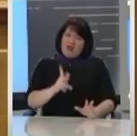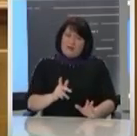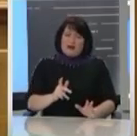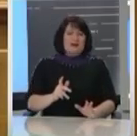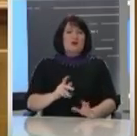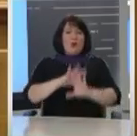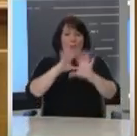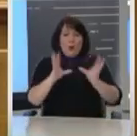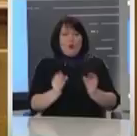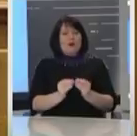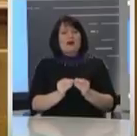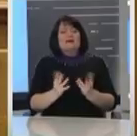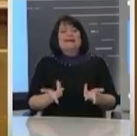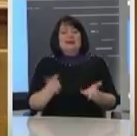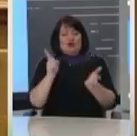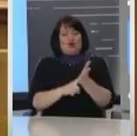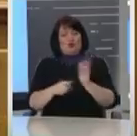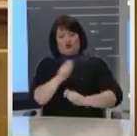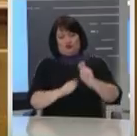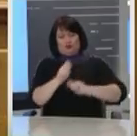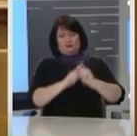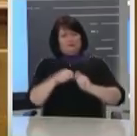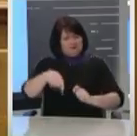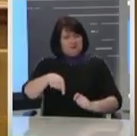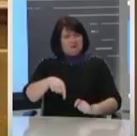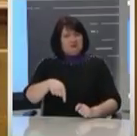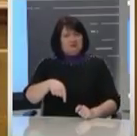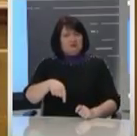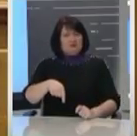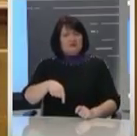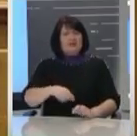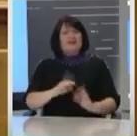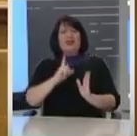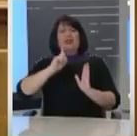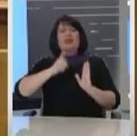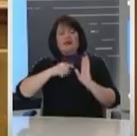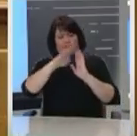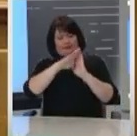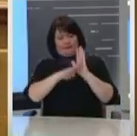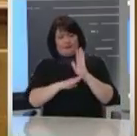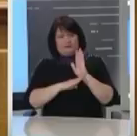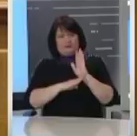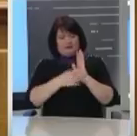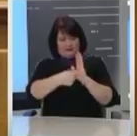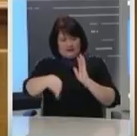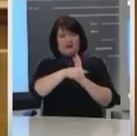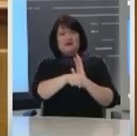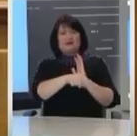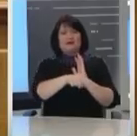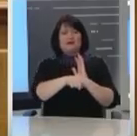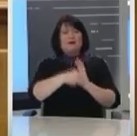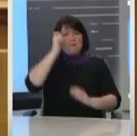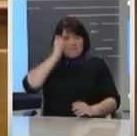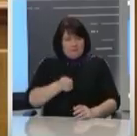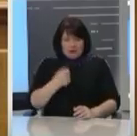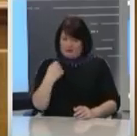κάνετε, ενώ νομοθετείτε ακόμα και σήμερα διατάξεις με τις οποίες εσείς οι ίδιοι παραδέχεστε